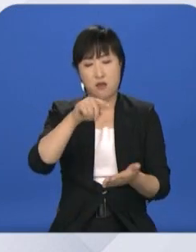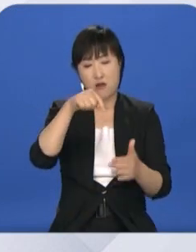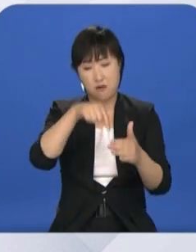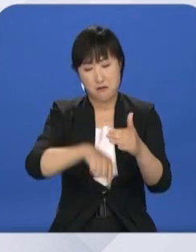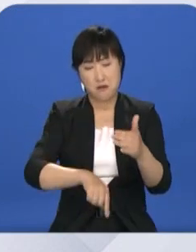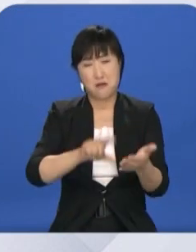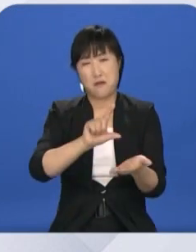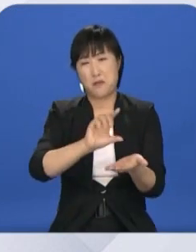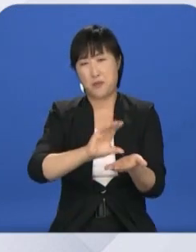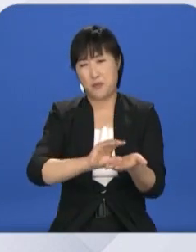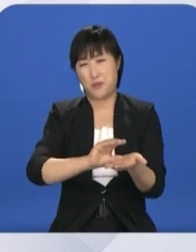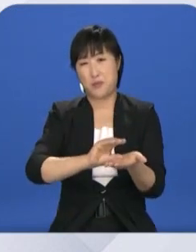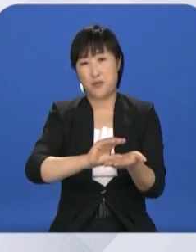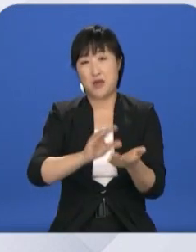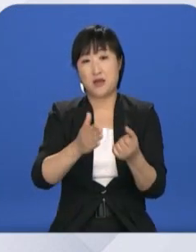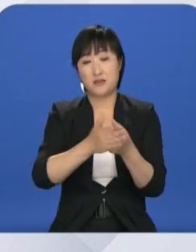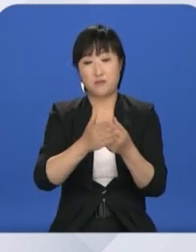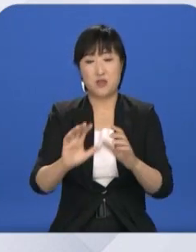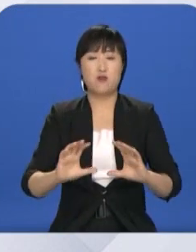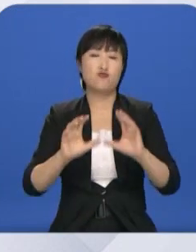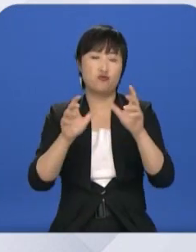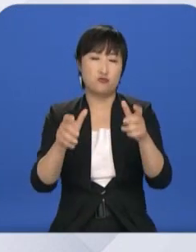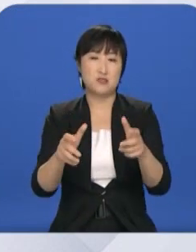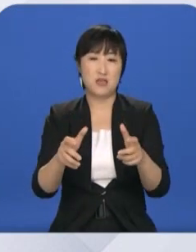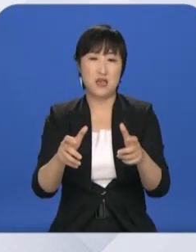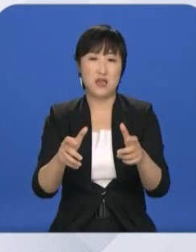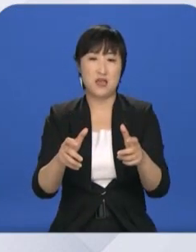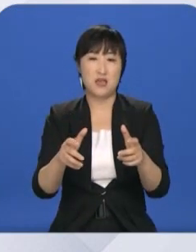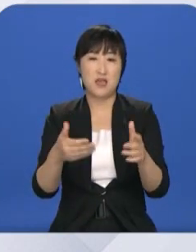아주 낮아가지고 진도항을 국제항으로